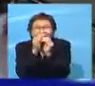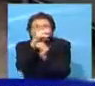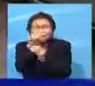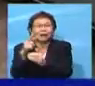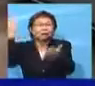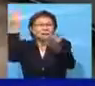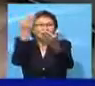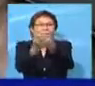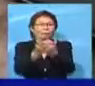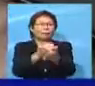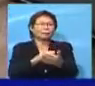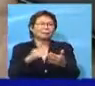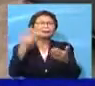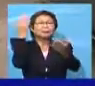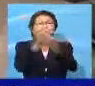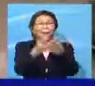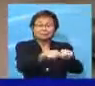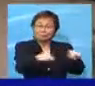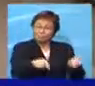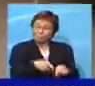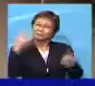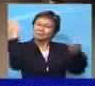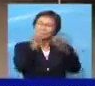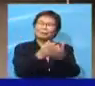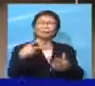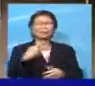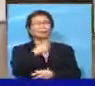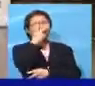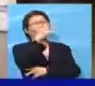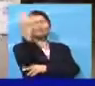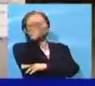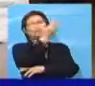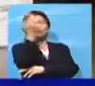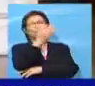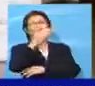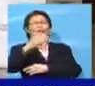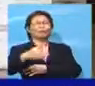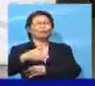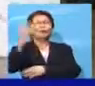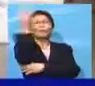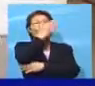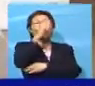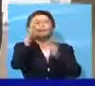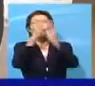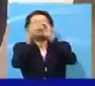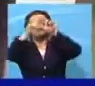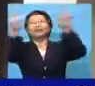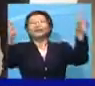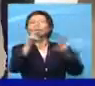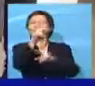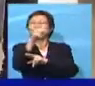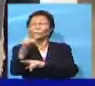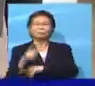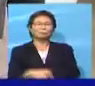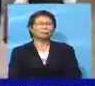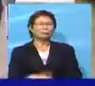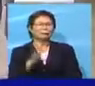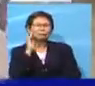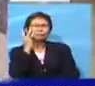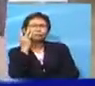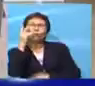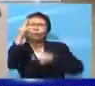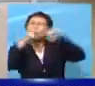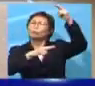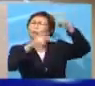Sampai pun saya dekat destinasi. Kita nak pergi tengok teater dekat panggung Bandaraya Kuala Lumpur. Dan siapa sangka bangunan